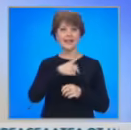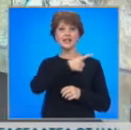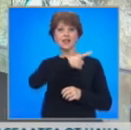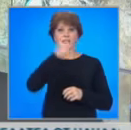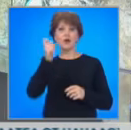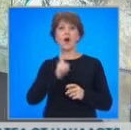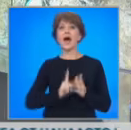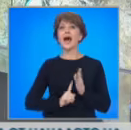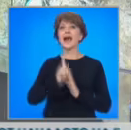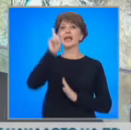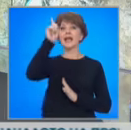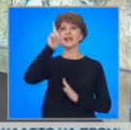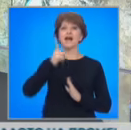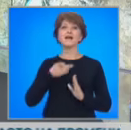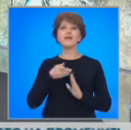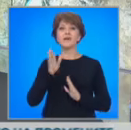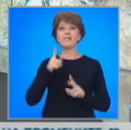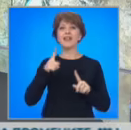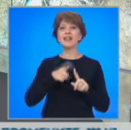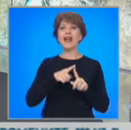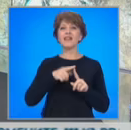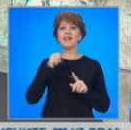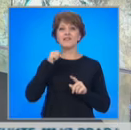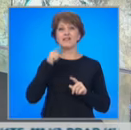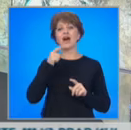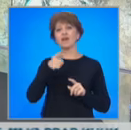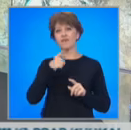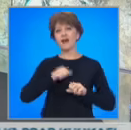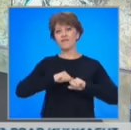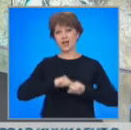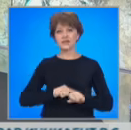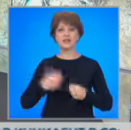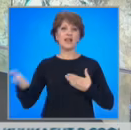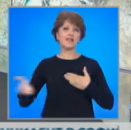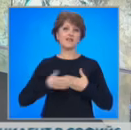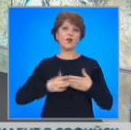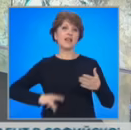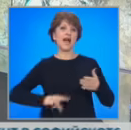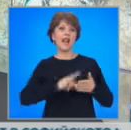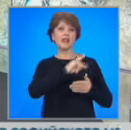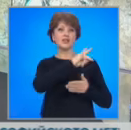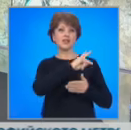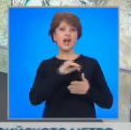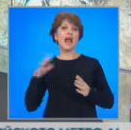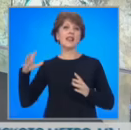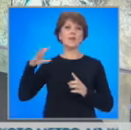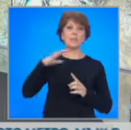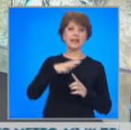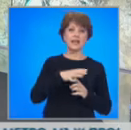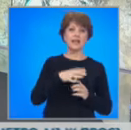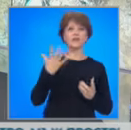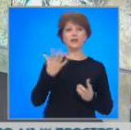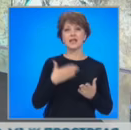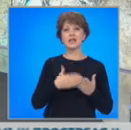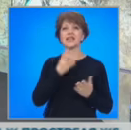ракети са били изстреляни към Тел-Авив и това принуди властите да затворят летище Бен-Гурион. Нападението дойде в отговор на израелски въздушен